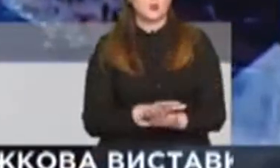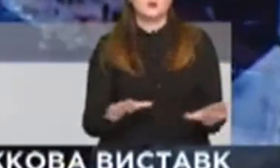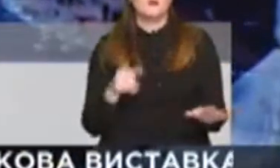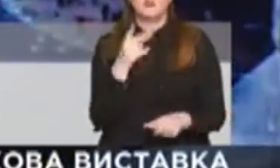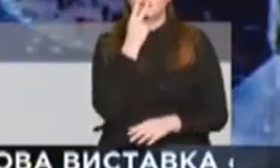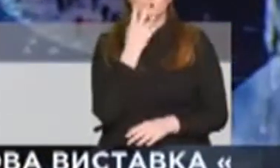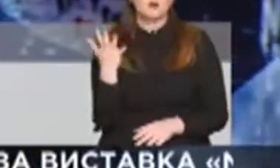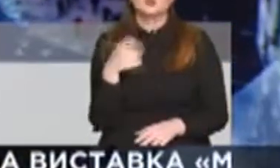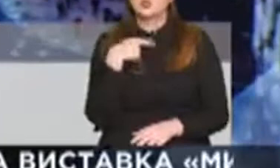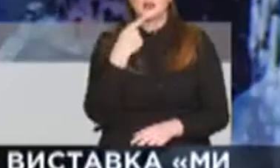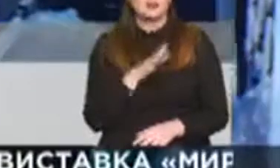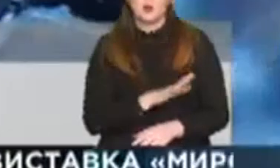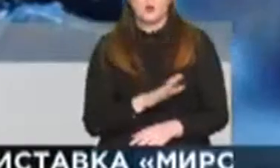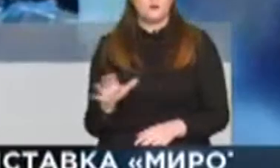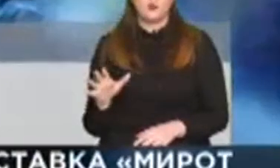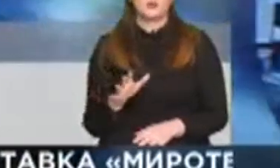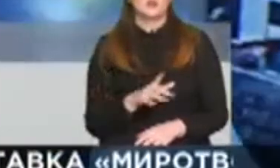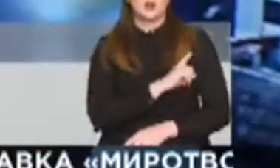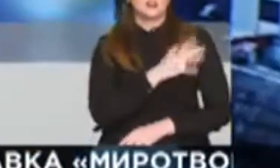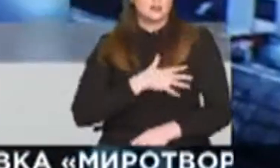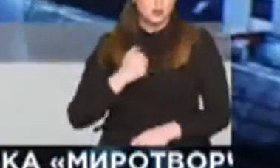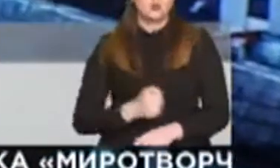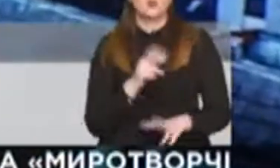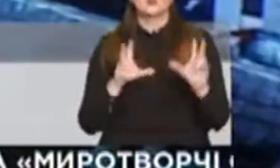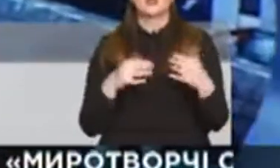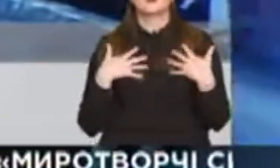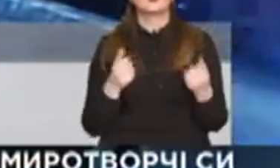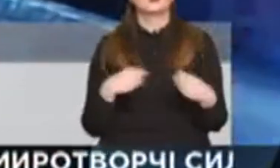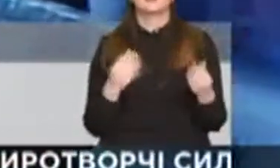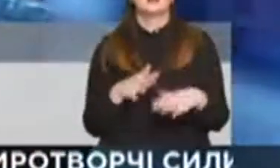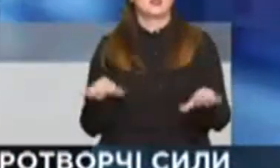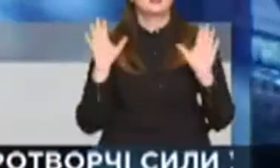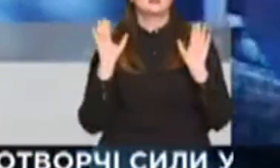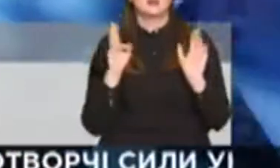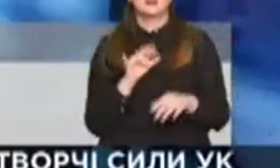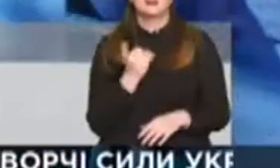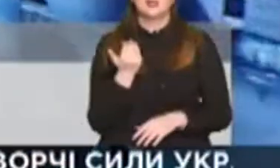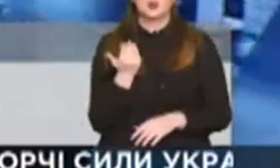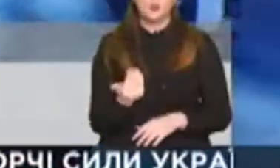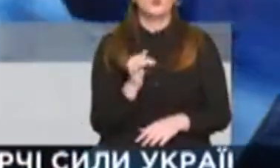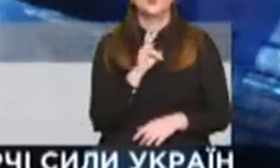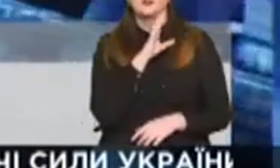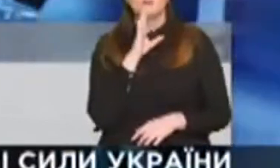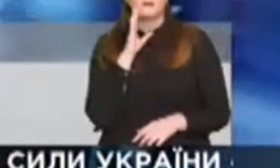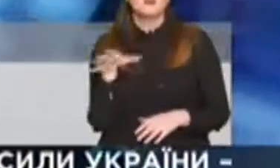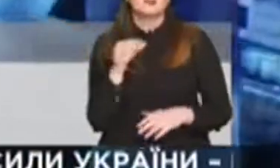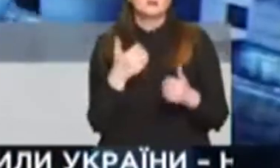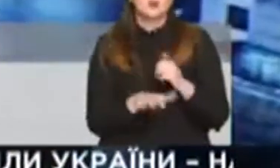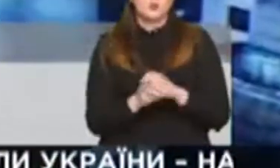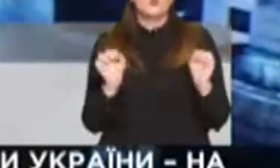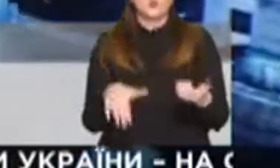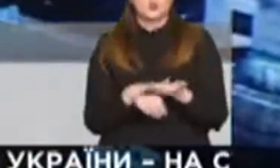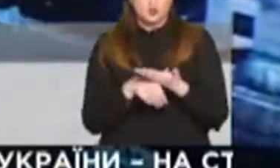він не бачить і не говорить. Але сила духу та надія на одужання не дає здатись ні йому, ні його мамі, і всі небайдужі